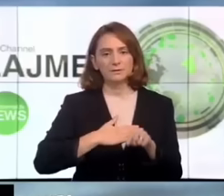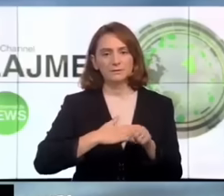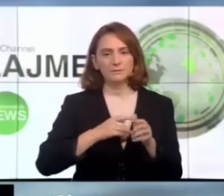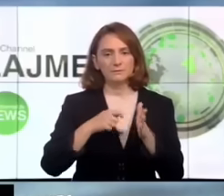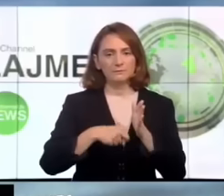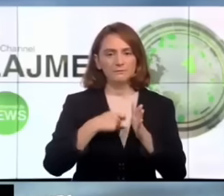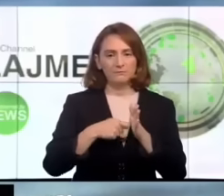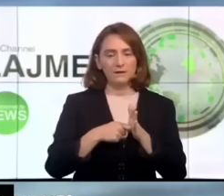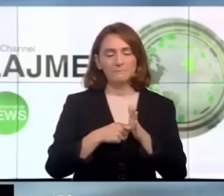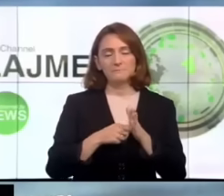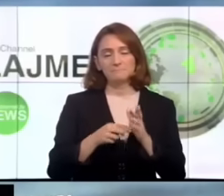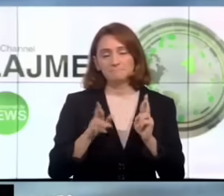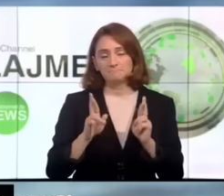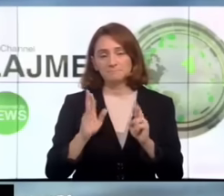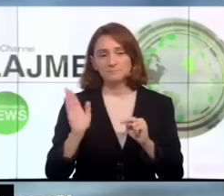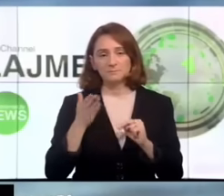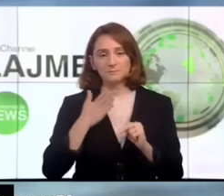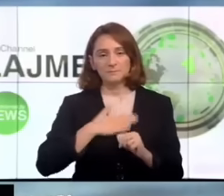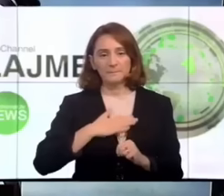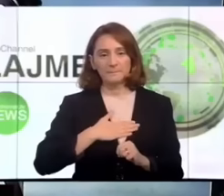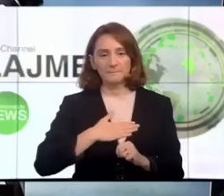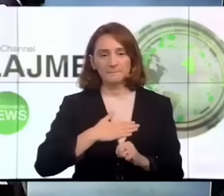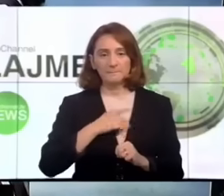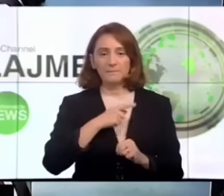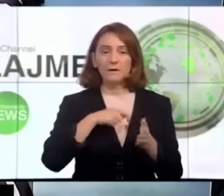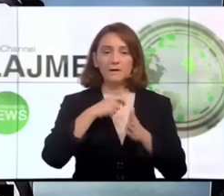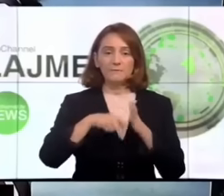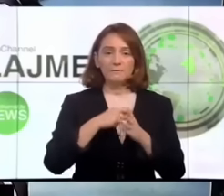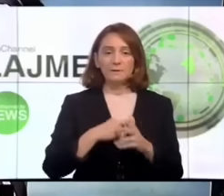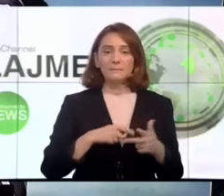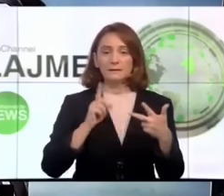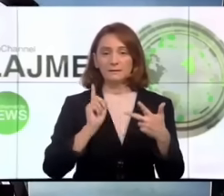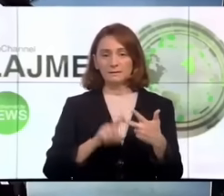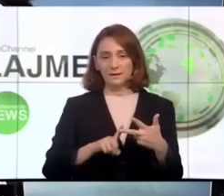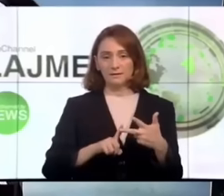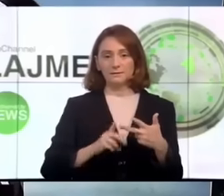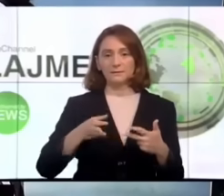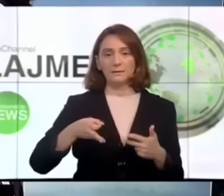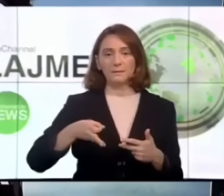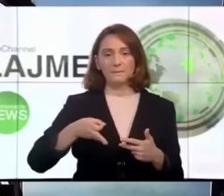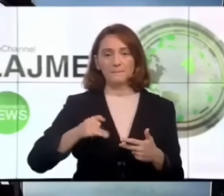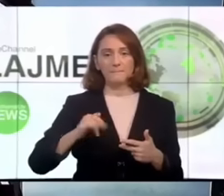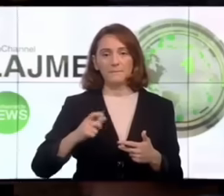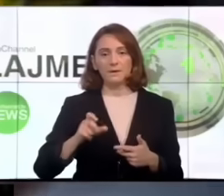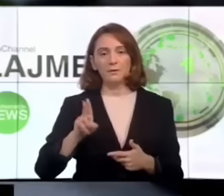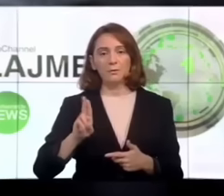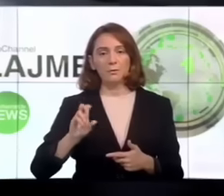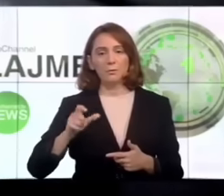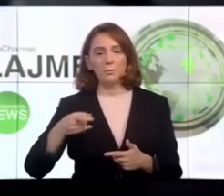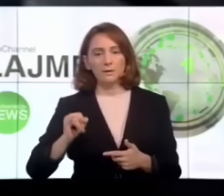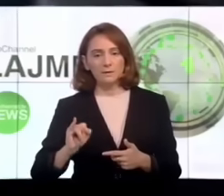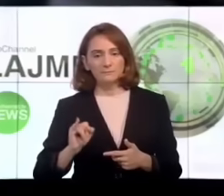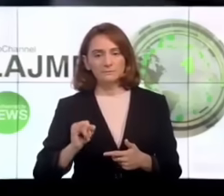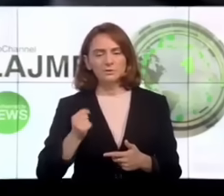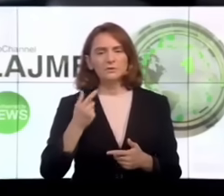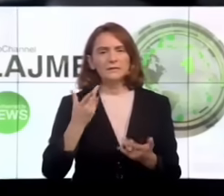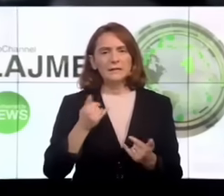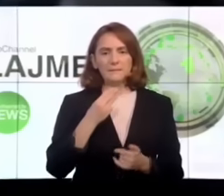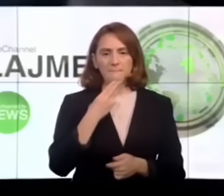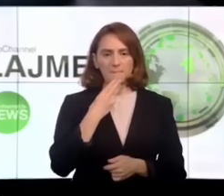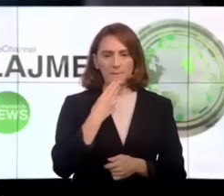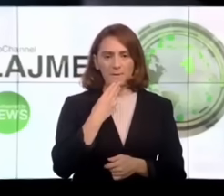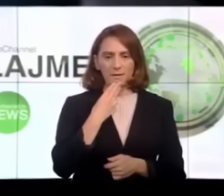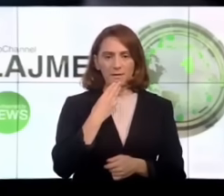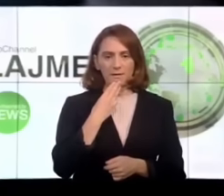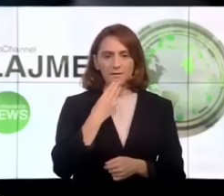nga kinema. Në filmin e tij të tretë Pikuj, regjisori Robert Budina hulumton botën psikologjike të një nëne, e cila duhet të